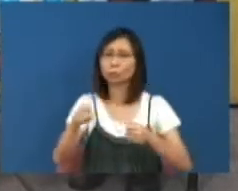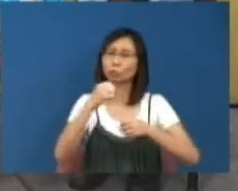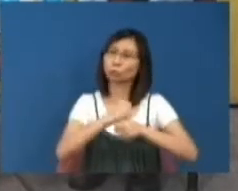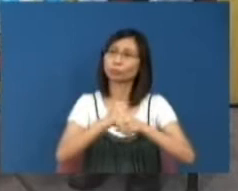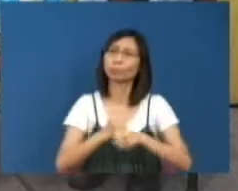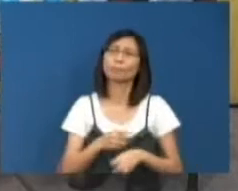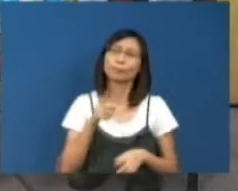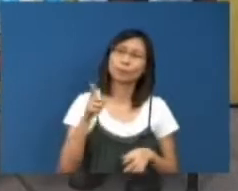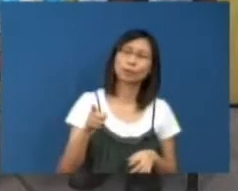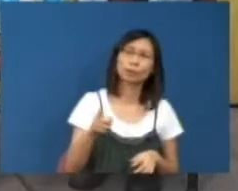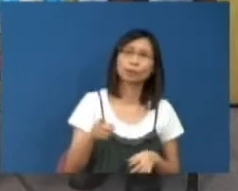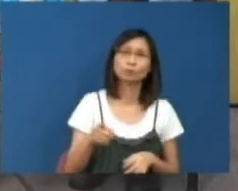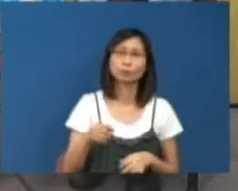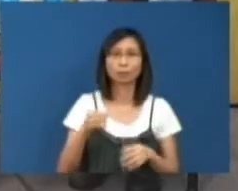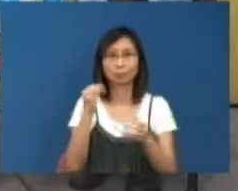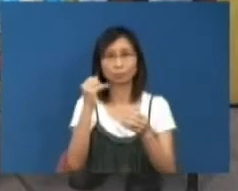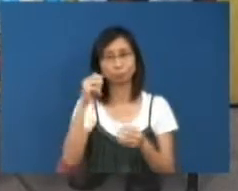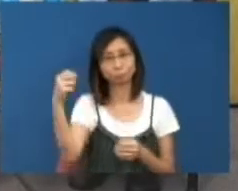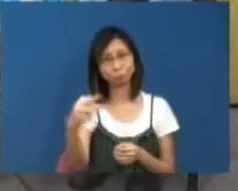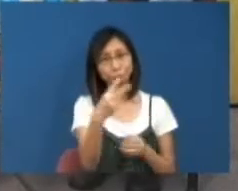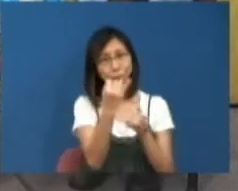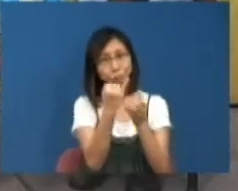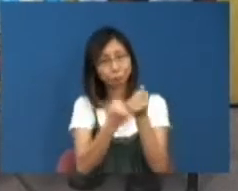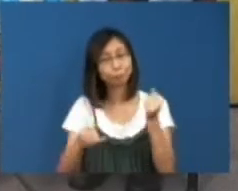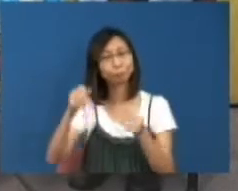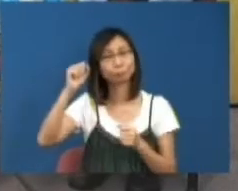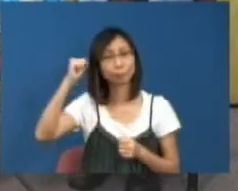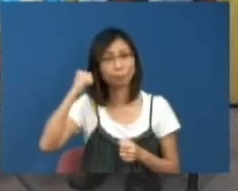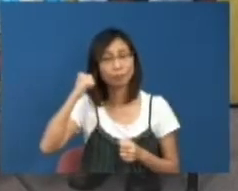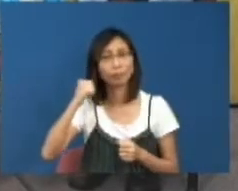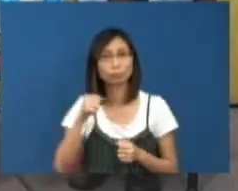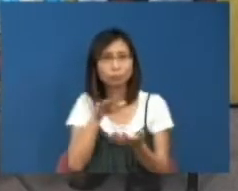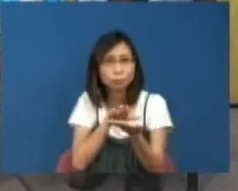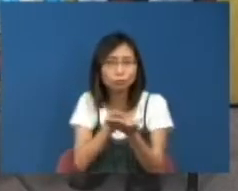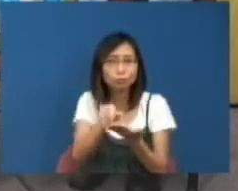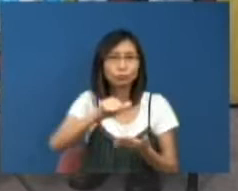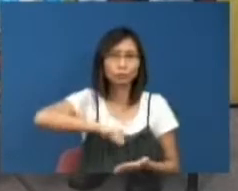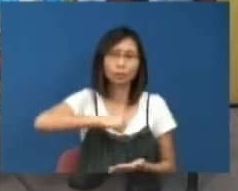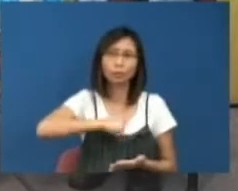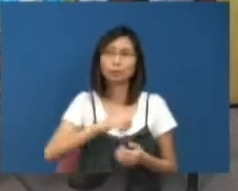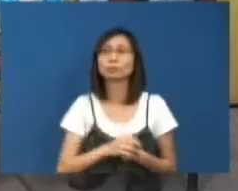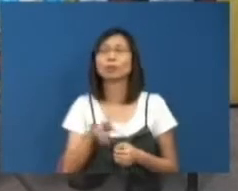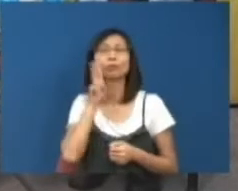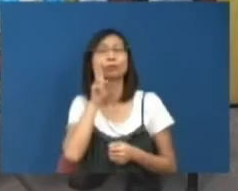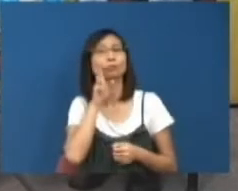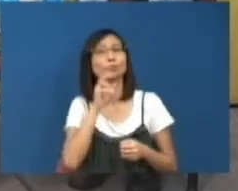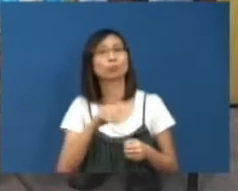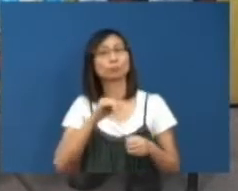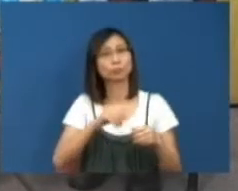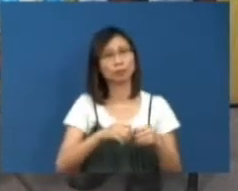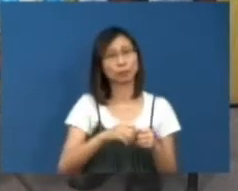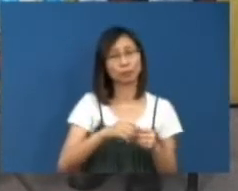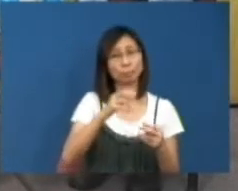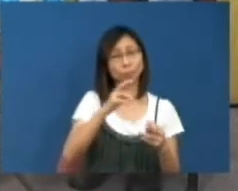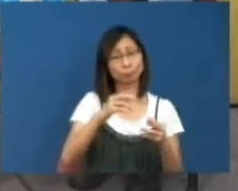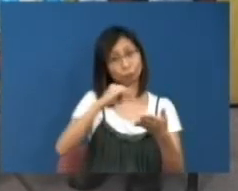再生能源嘅專家，咁佢都話嗱，其實投放係一啲再生能源嘅，譬如話十劃村屋， 好啊， 其實即係唔係咁